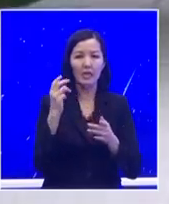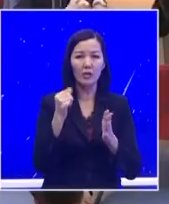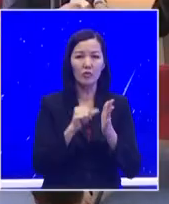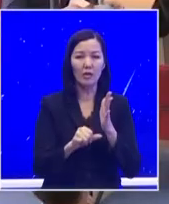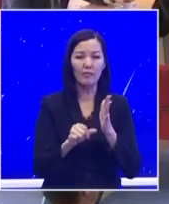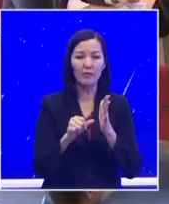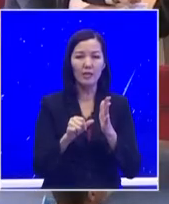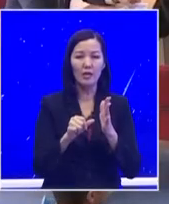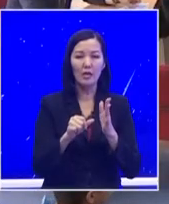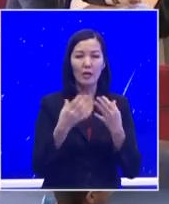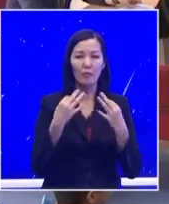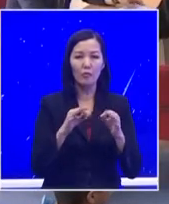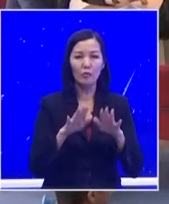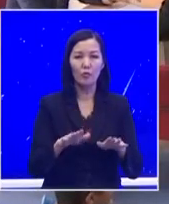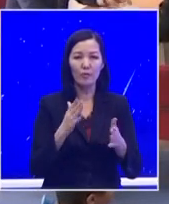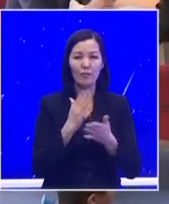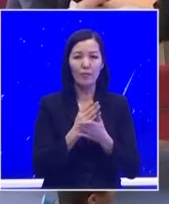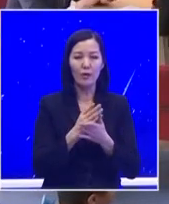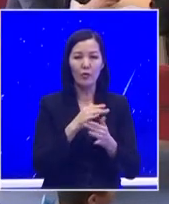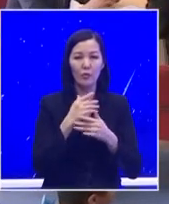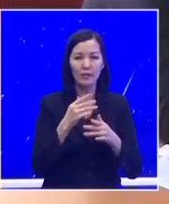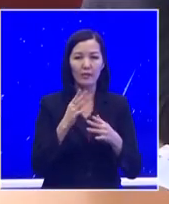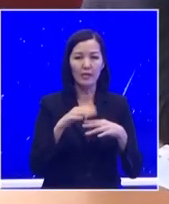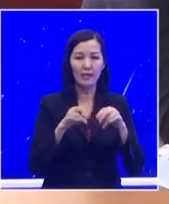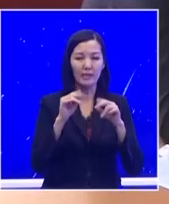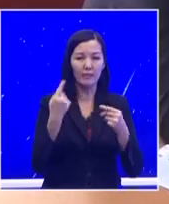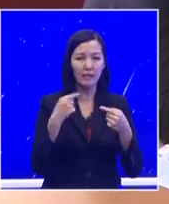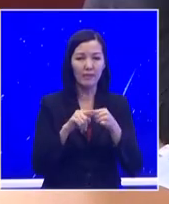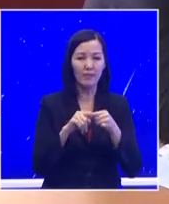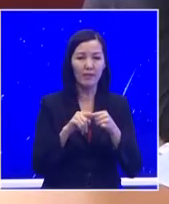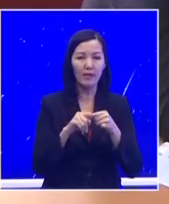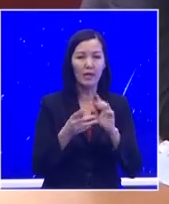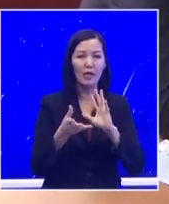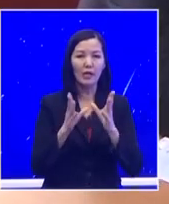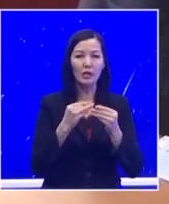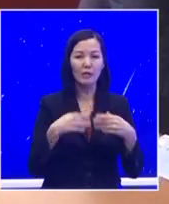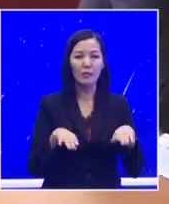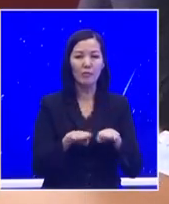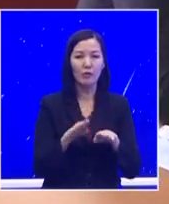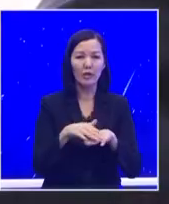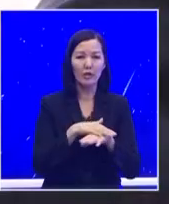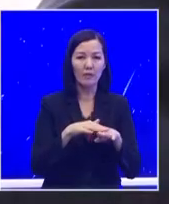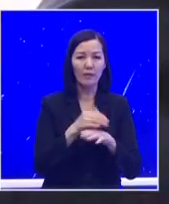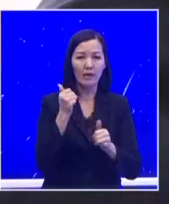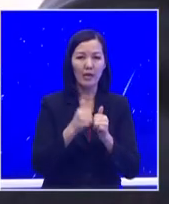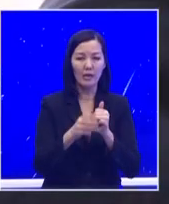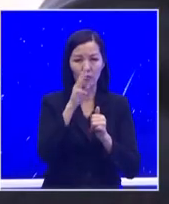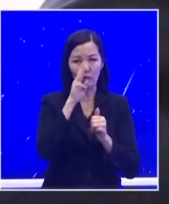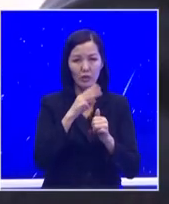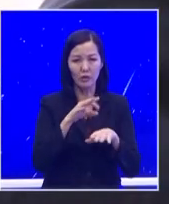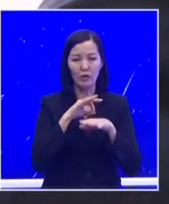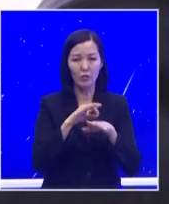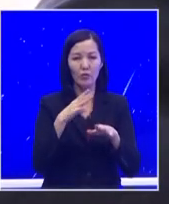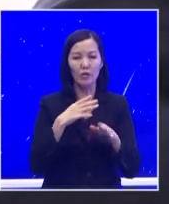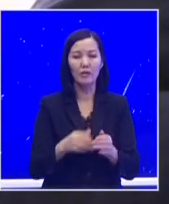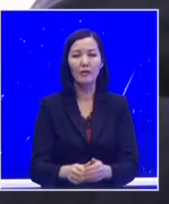шаһарда 260 бос орын бар. Оның дені кәсіптік мамандықтар. Жалпы мұндай жәрменке әр 90 сайын ұйымдастырылады.